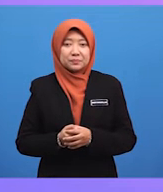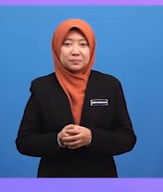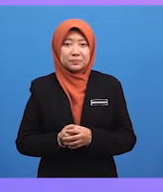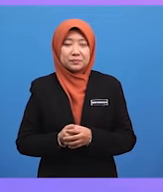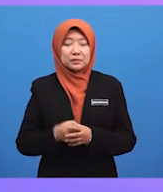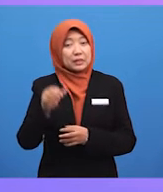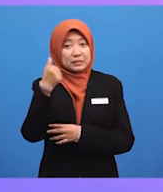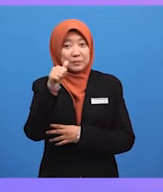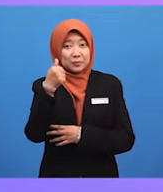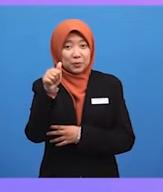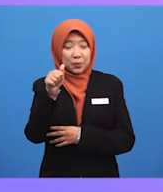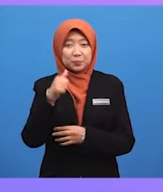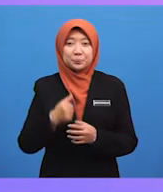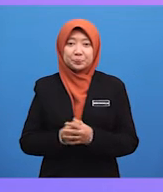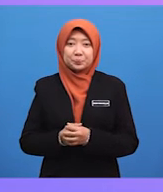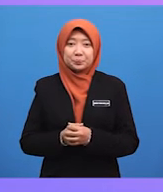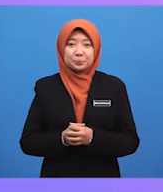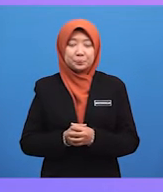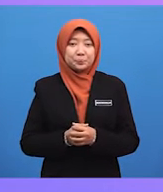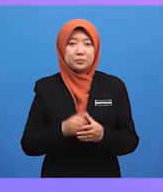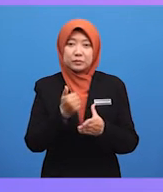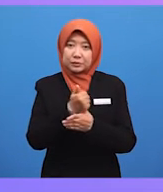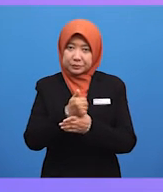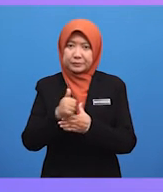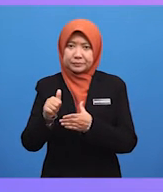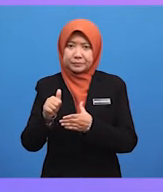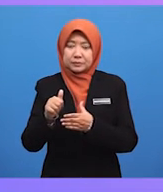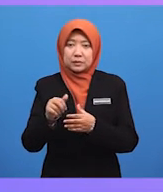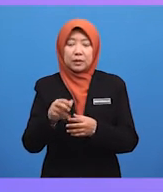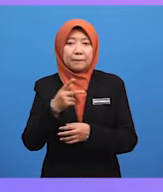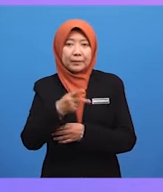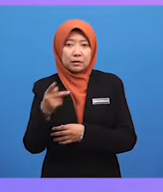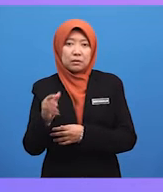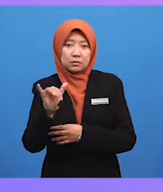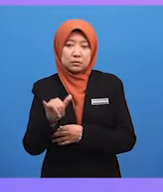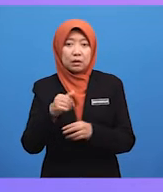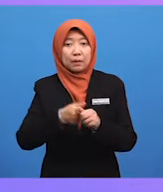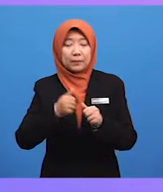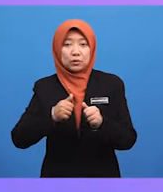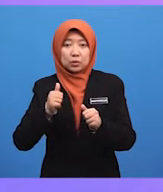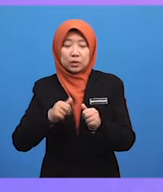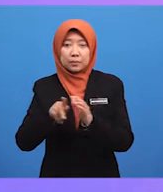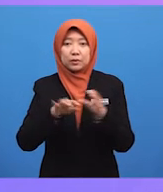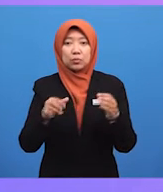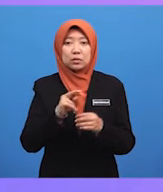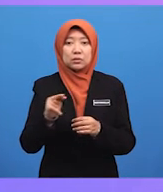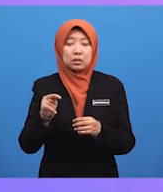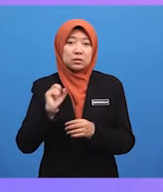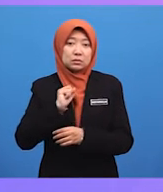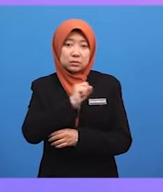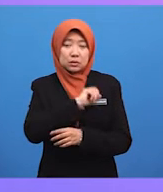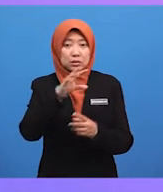Soalan ke-10, di antara berikut adalah perkara-perkara yang menjauhi perbuatan syirik